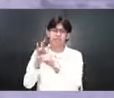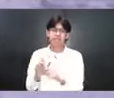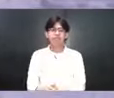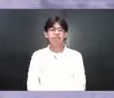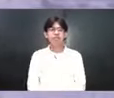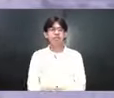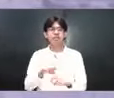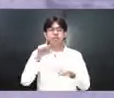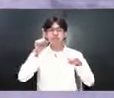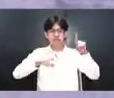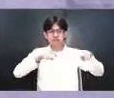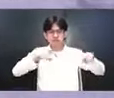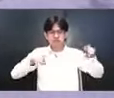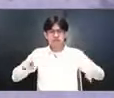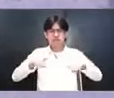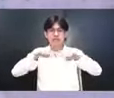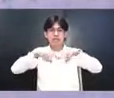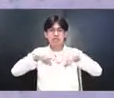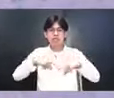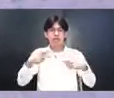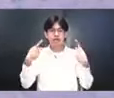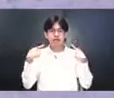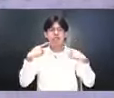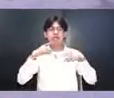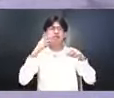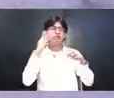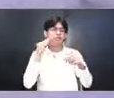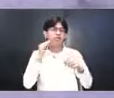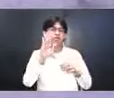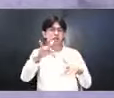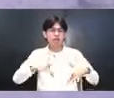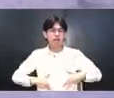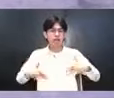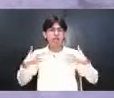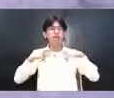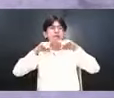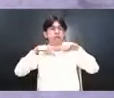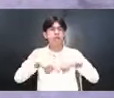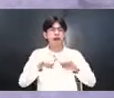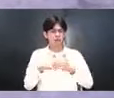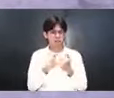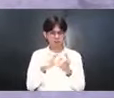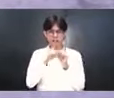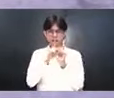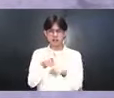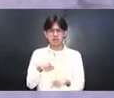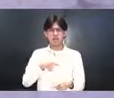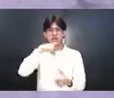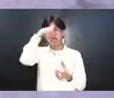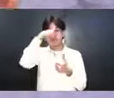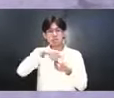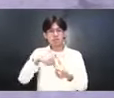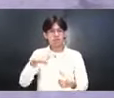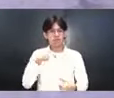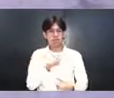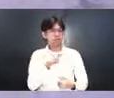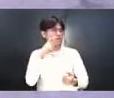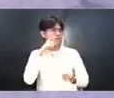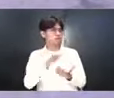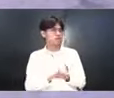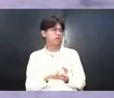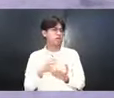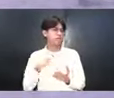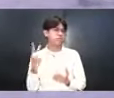minsan. Depende sa season ng inyong buhay. Naalala ko noon, kami ni Lalaine, kami ay